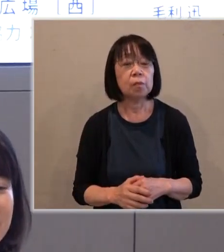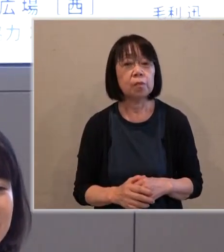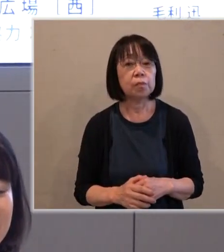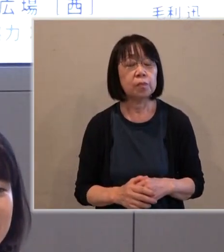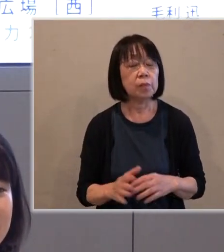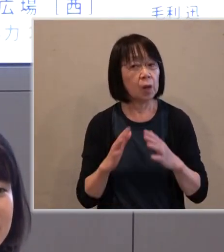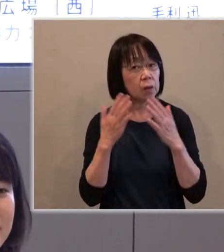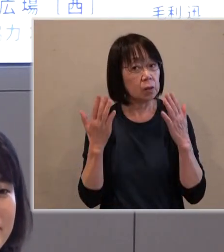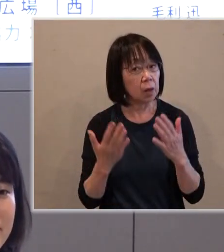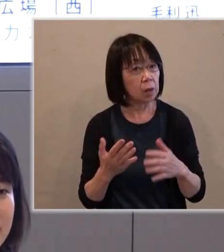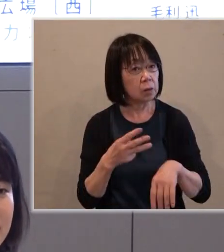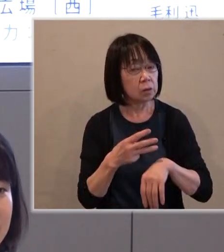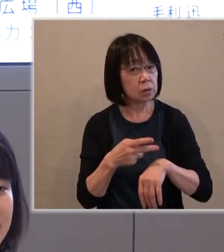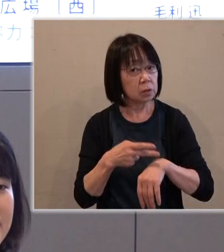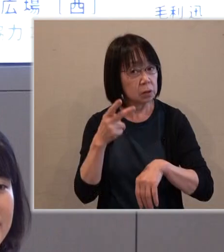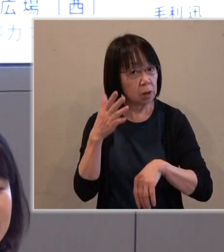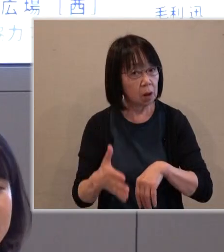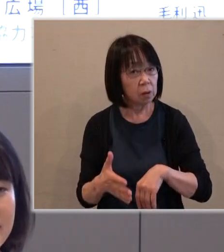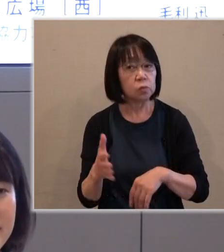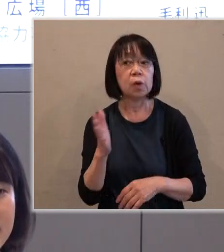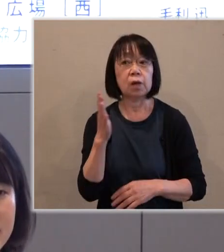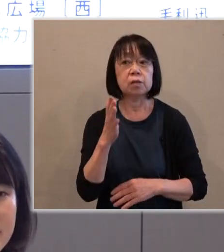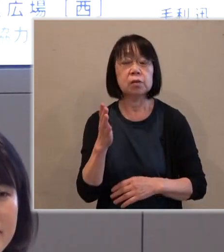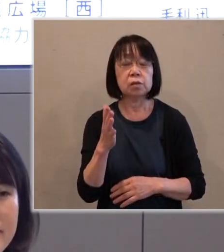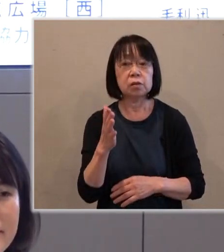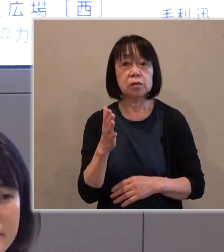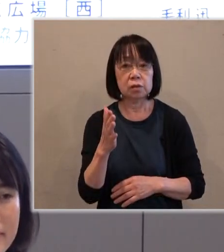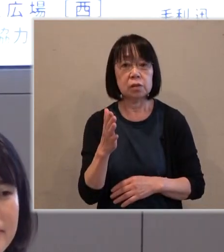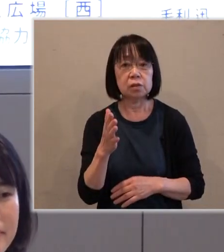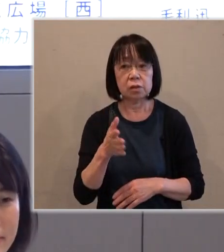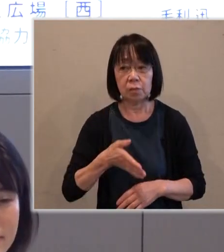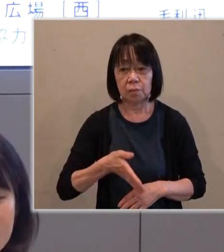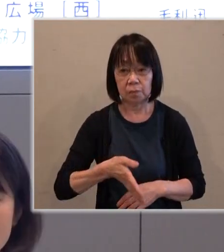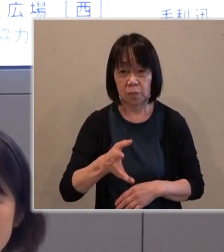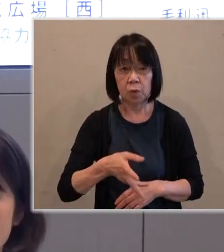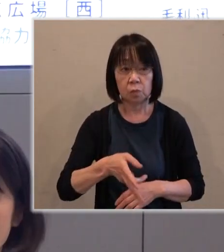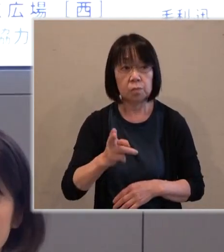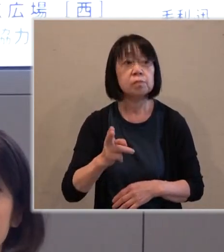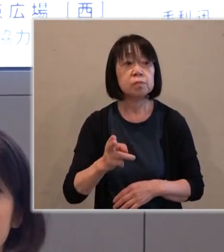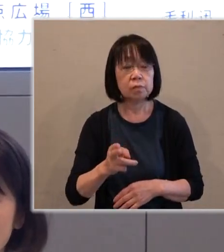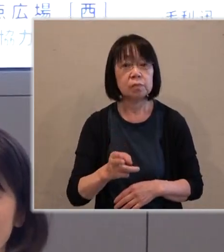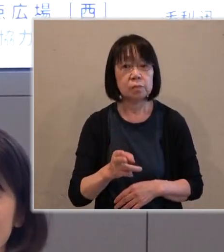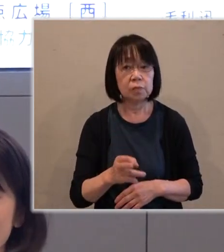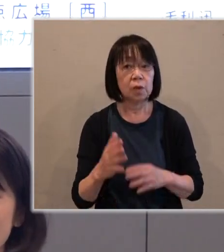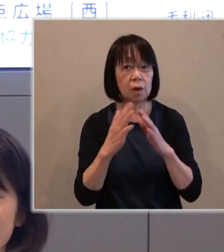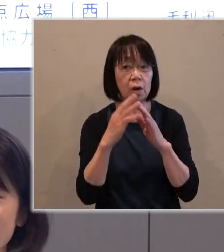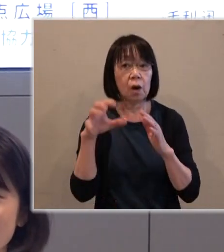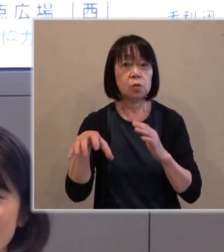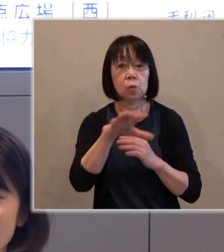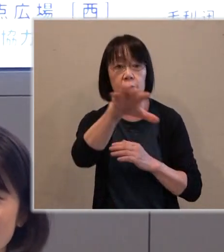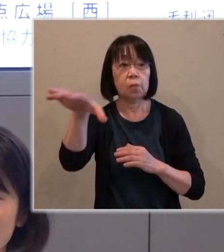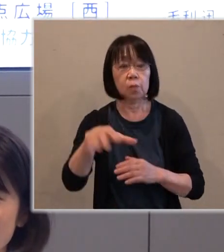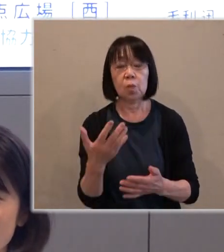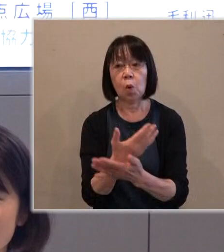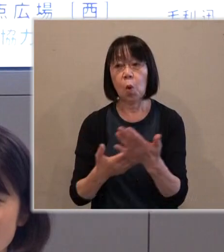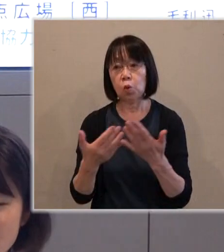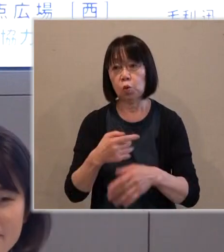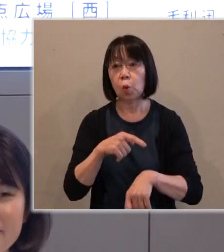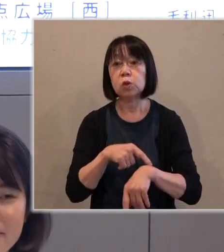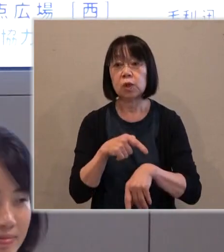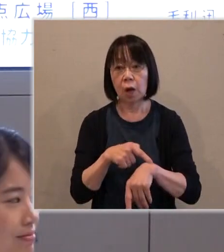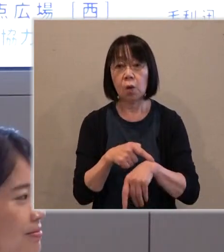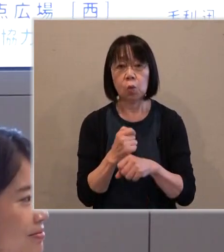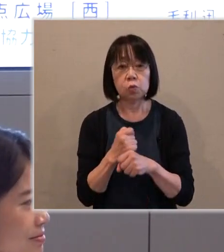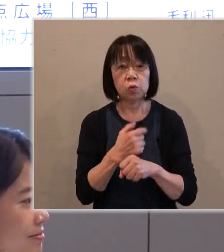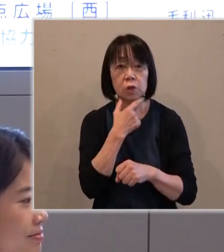体、2時半ぐらいにですね、一旦一区切りを置いて、会場の方々と交流するような時間を、設けていきたい